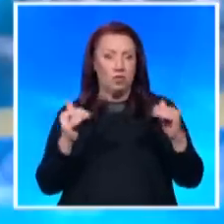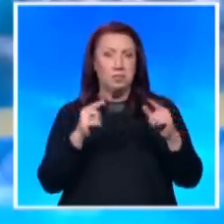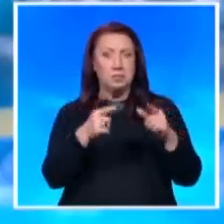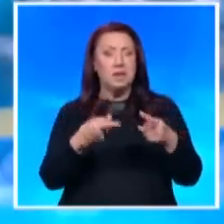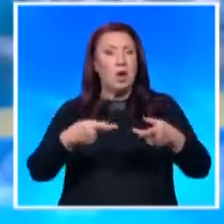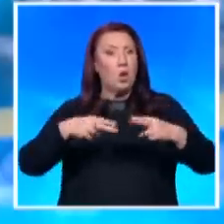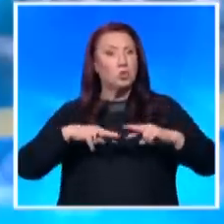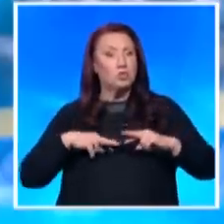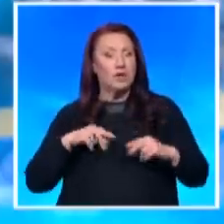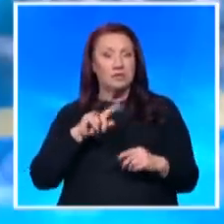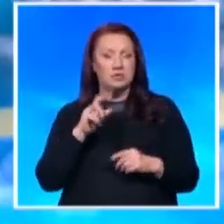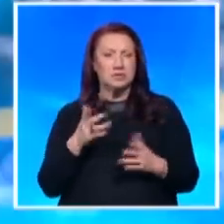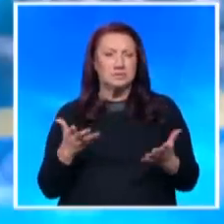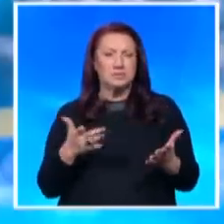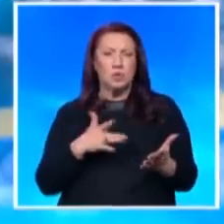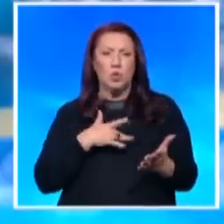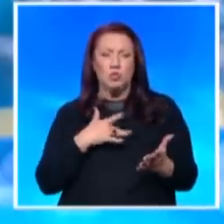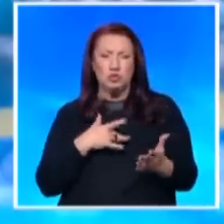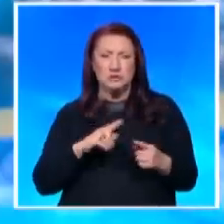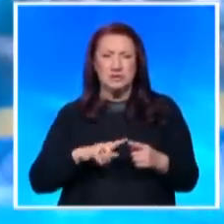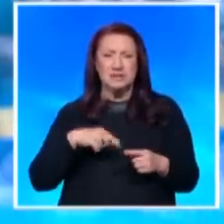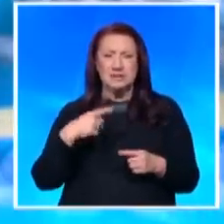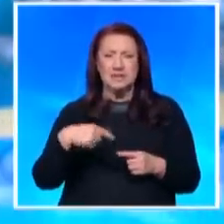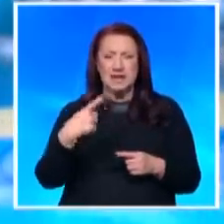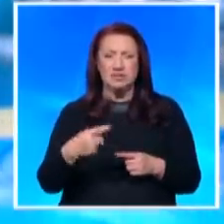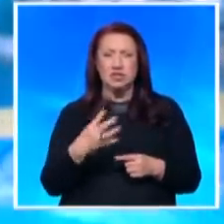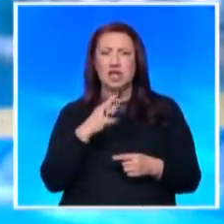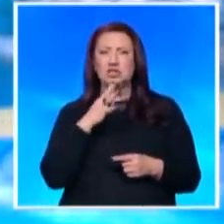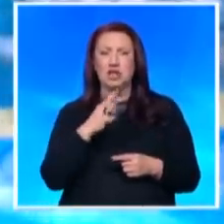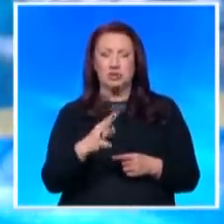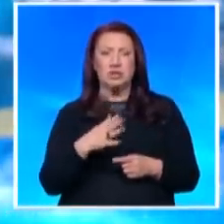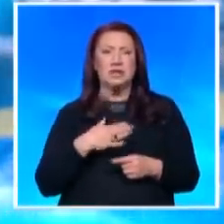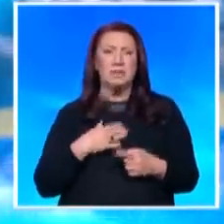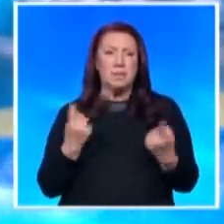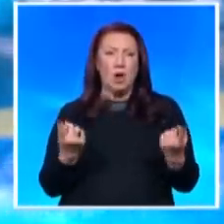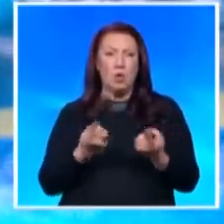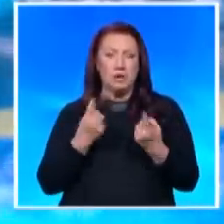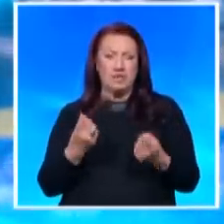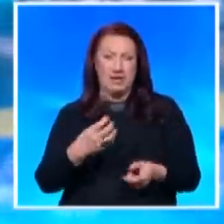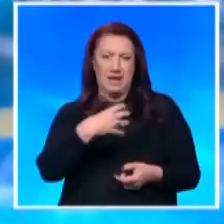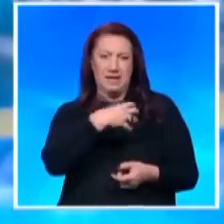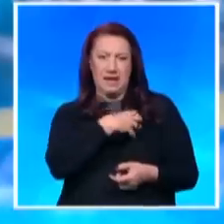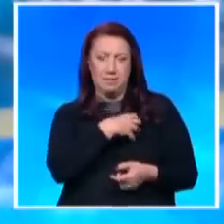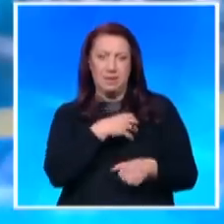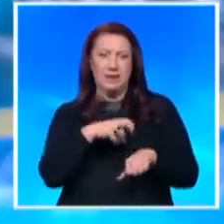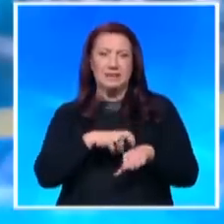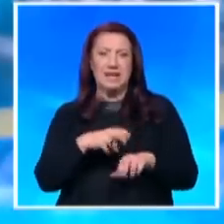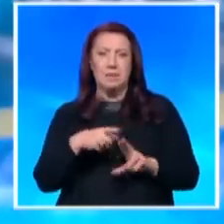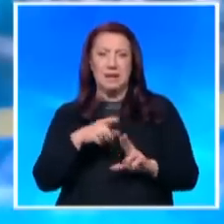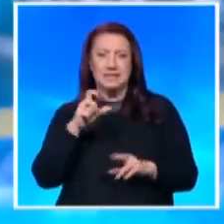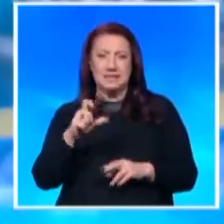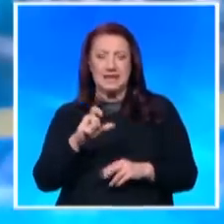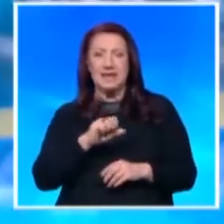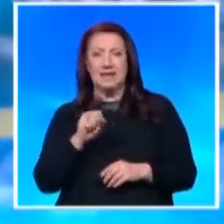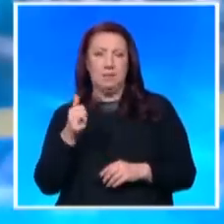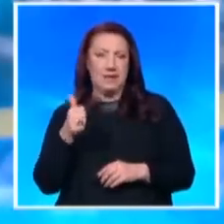било ужасно следващите 4 години да имаме едно управление, и това го казвам съвсем откровено, ГЕРБ, ДПС, БСП. А от другата страна имахме един човек,